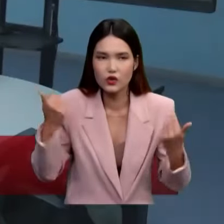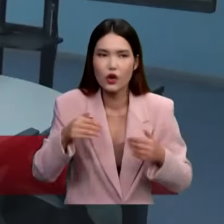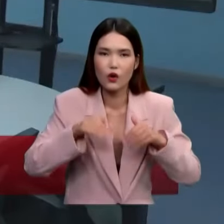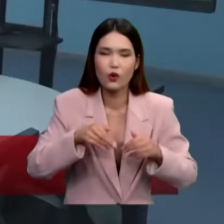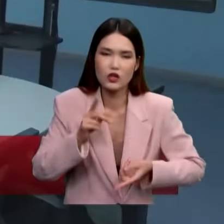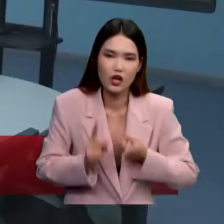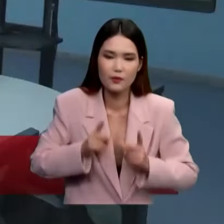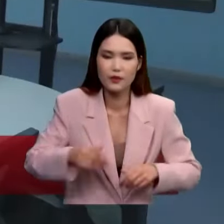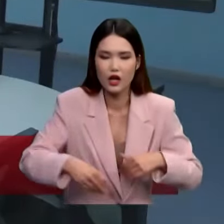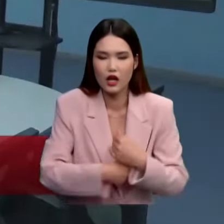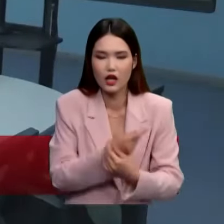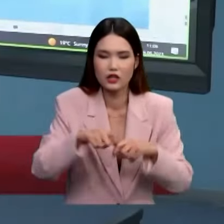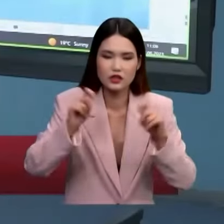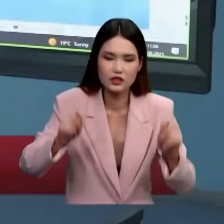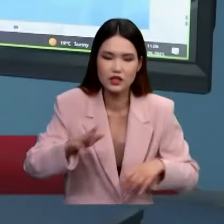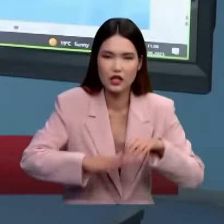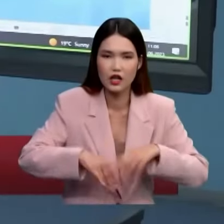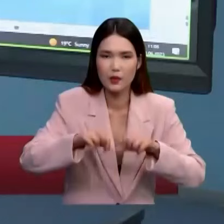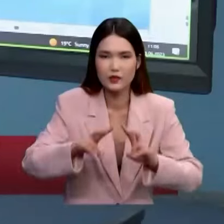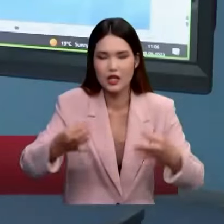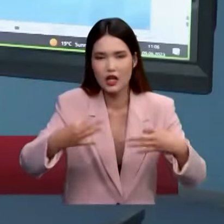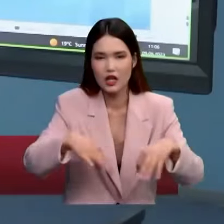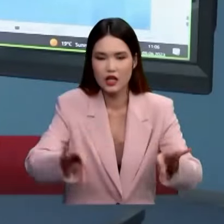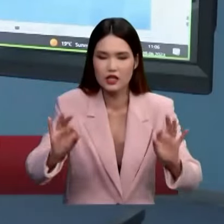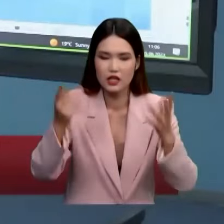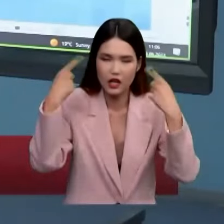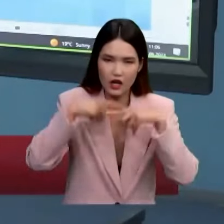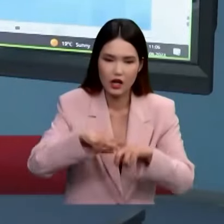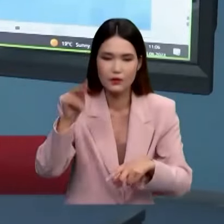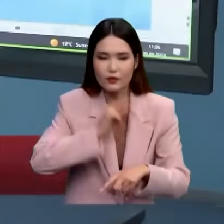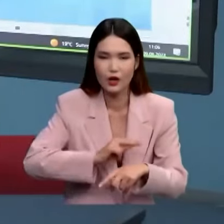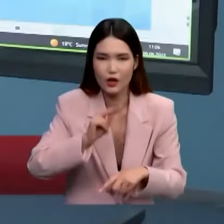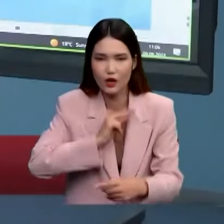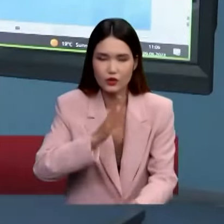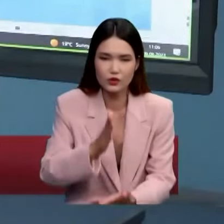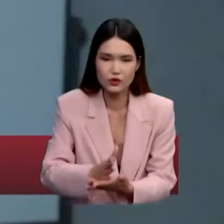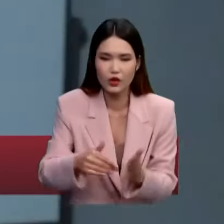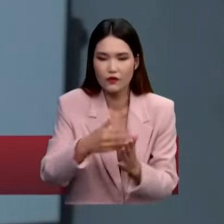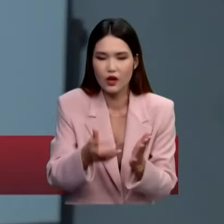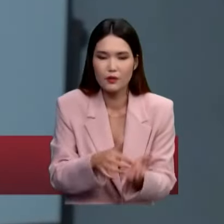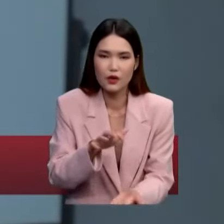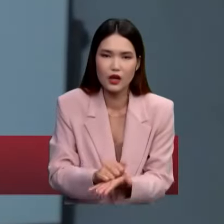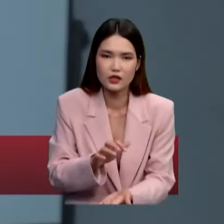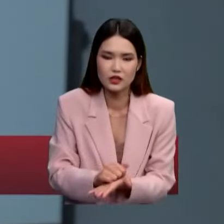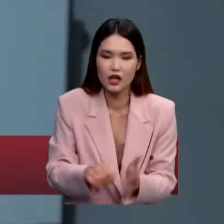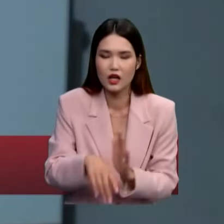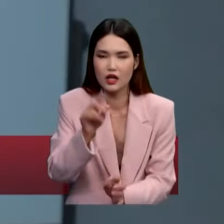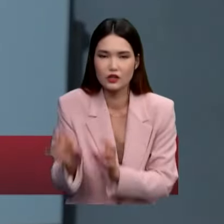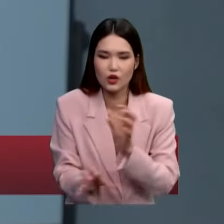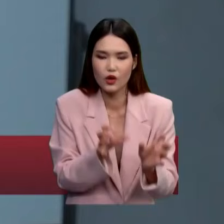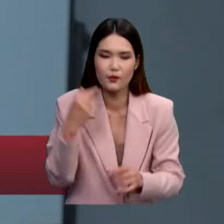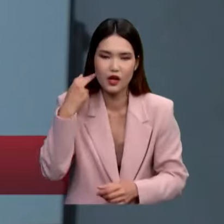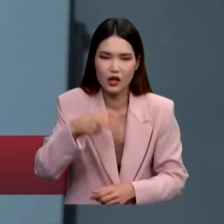новую специальность и получить на нее лицензию – это словно пройти 7 кругов ада. Вопросом занимается департамент по обеспечению